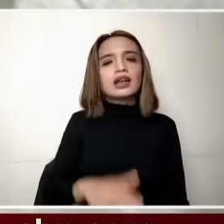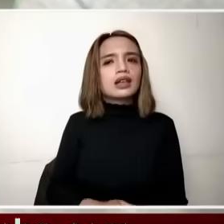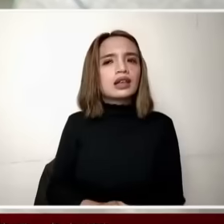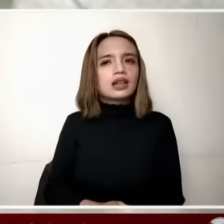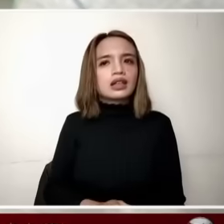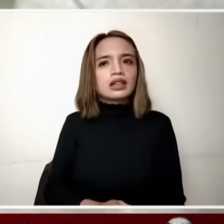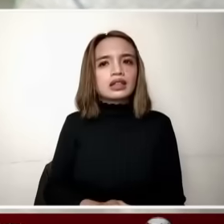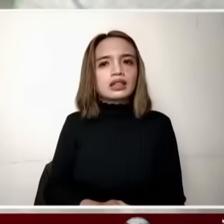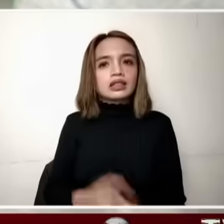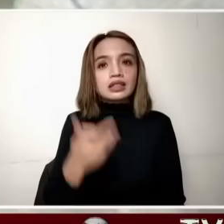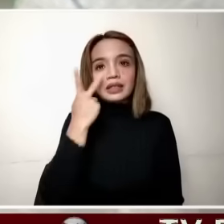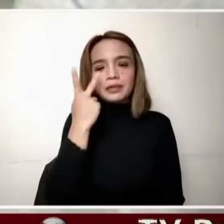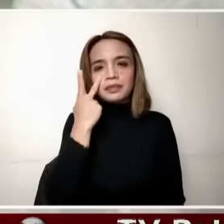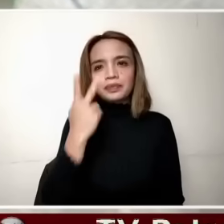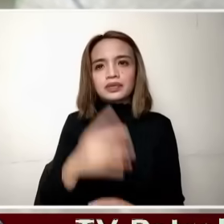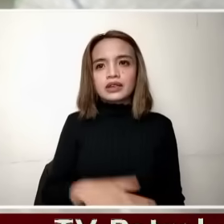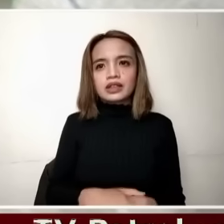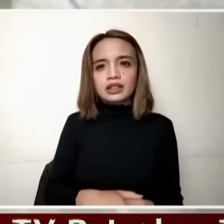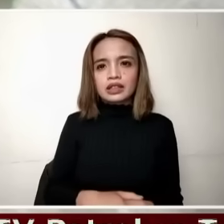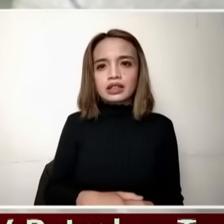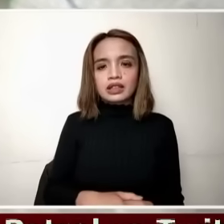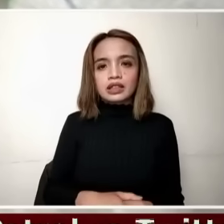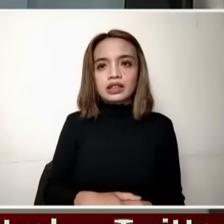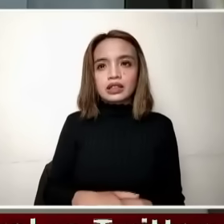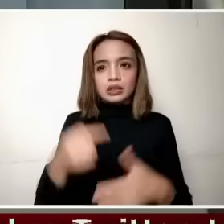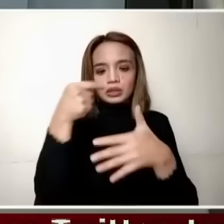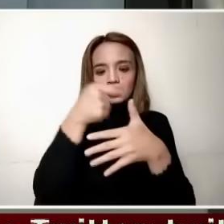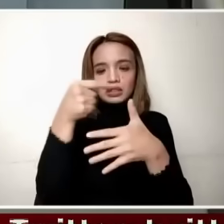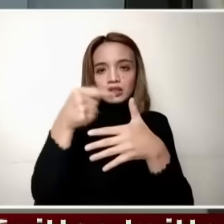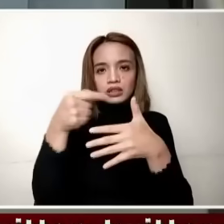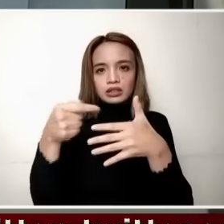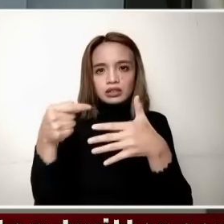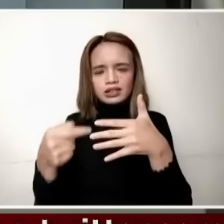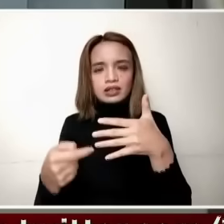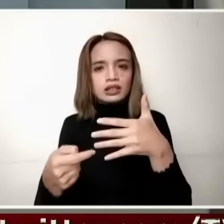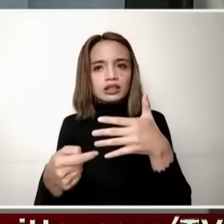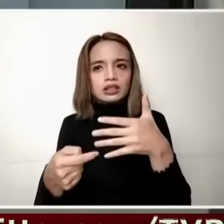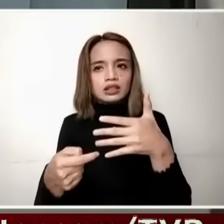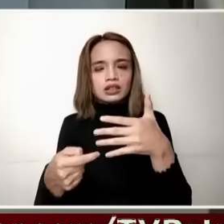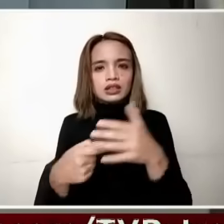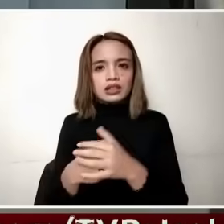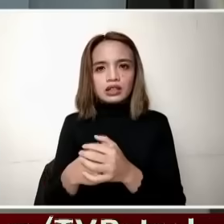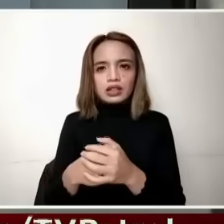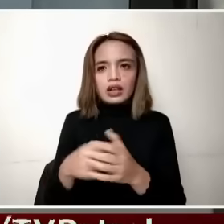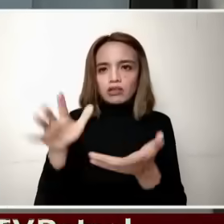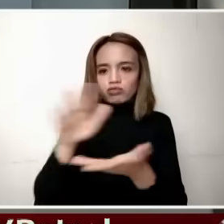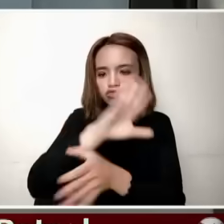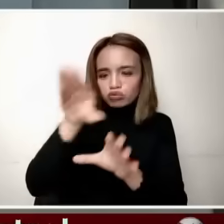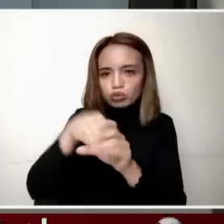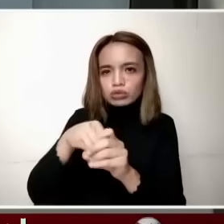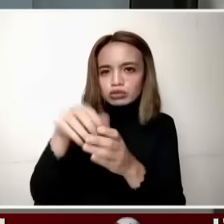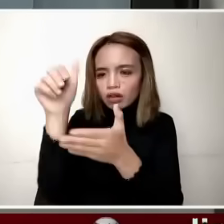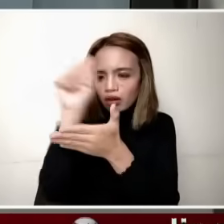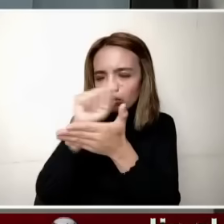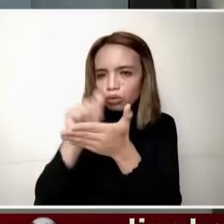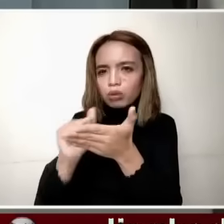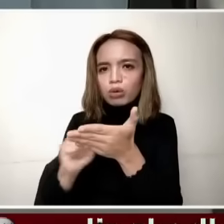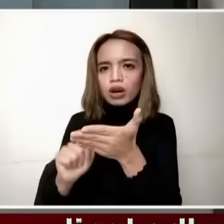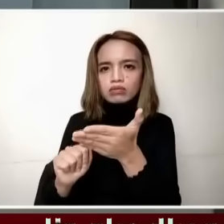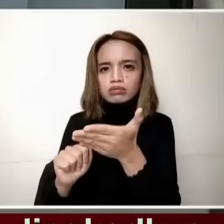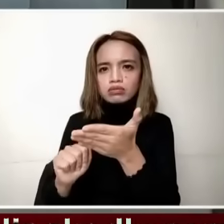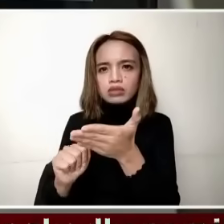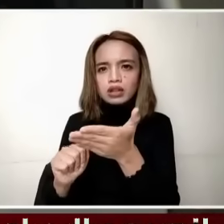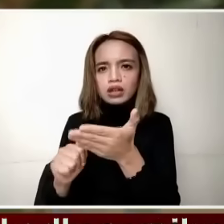pinagsa juxtaposin yung mga elements ng ano, po minahaluan niya ng art and at the same time nakukuha niya na